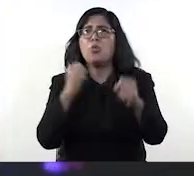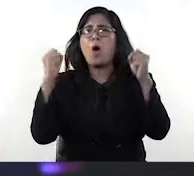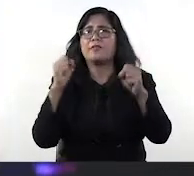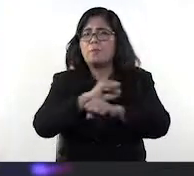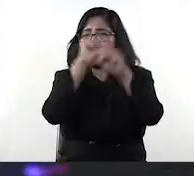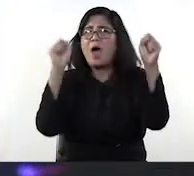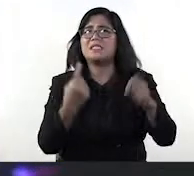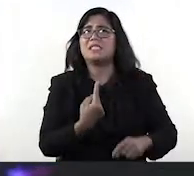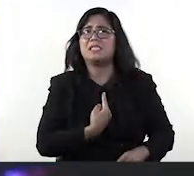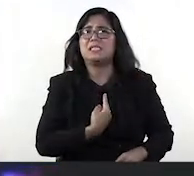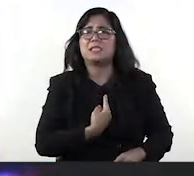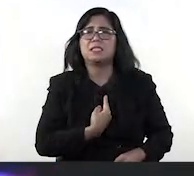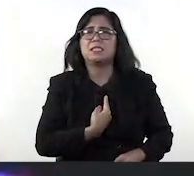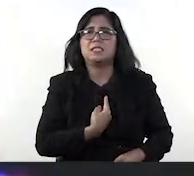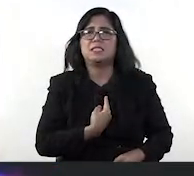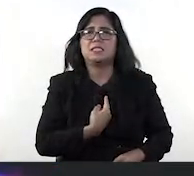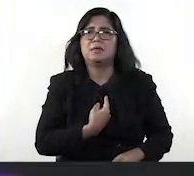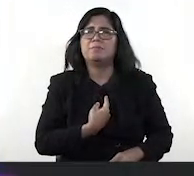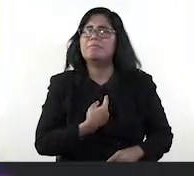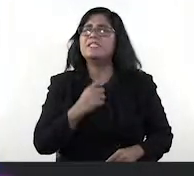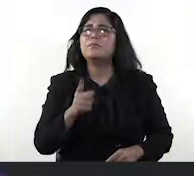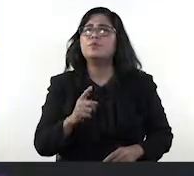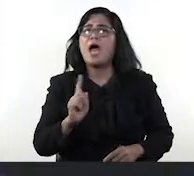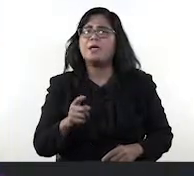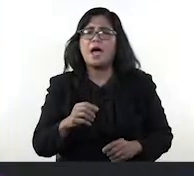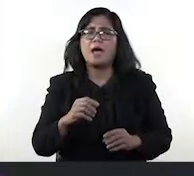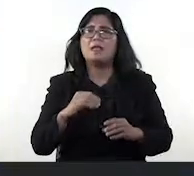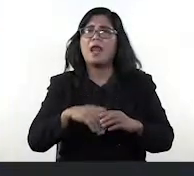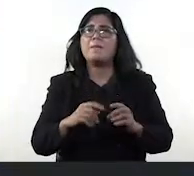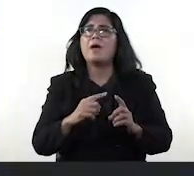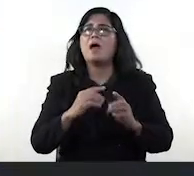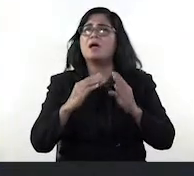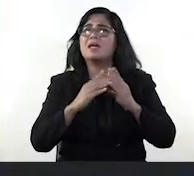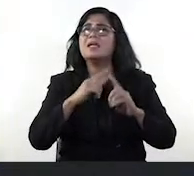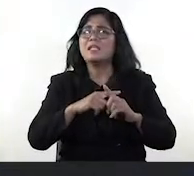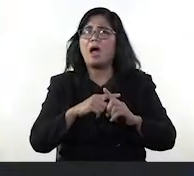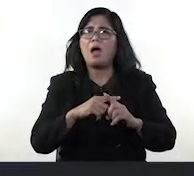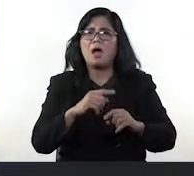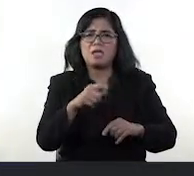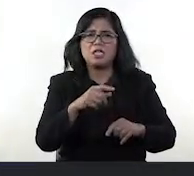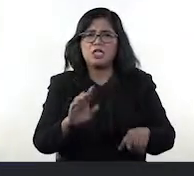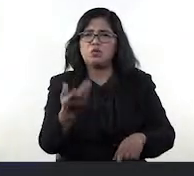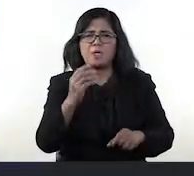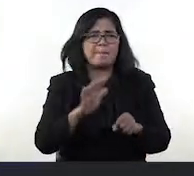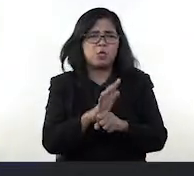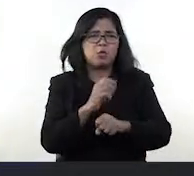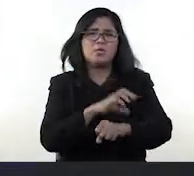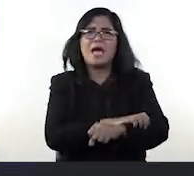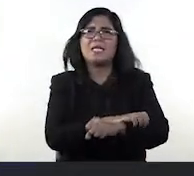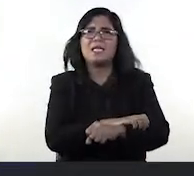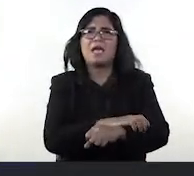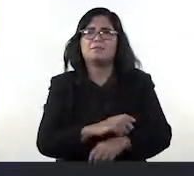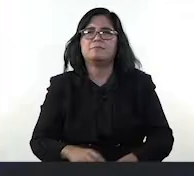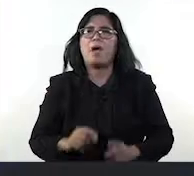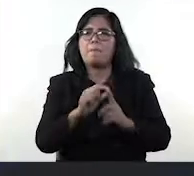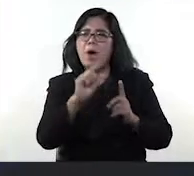Hai singa meskipun dia ke gereja tapi hidupnya tetap dalam kedagingan Hai makanya Paulus pernah bila aku manusia celaka Siapa yang dapat melepaskan